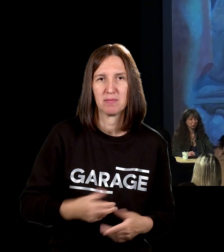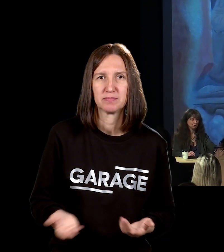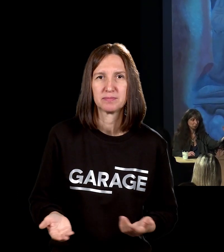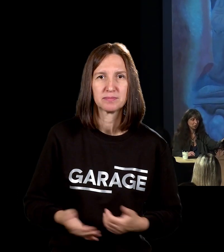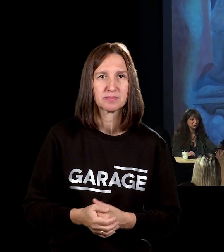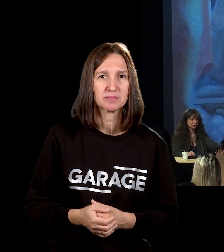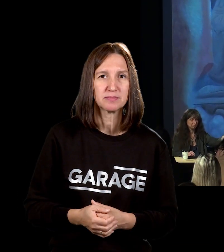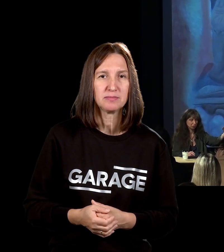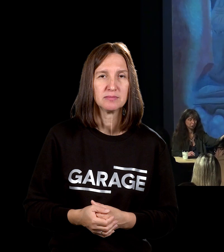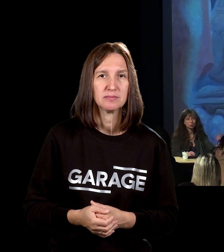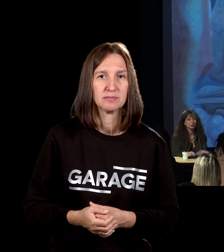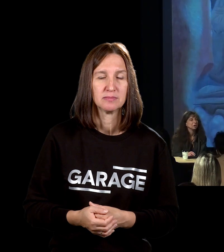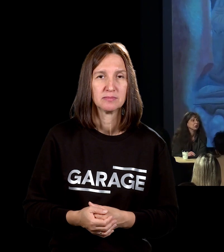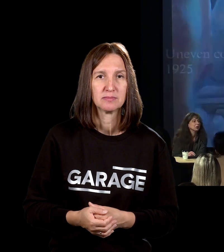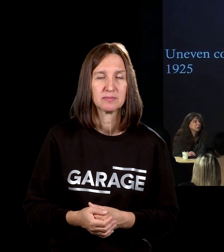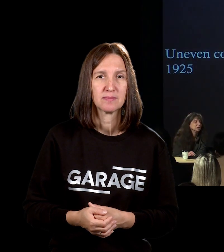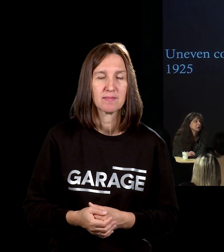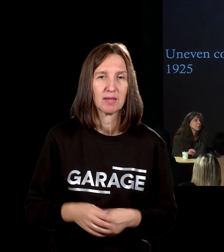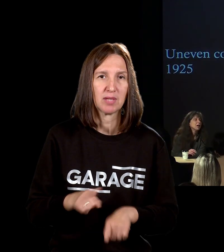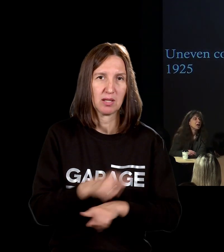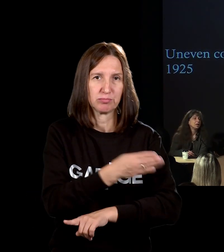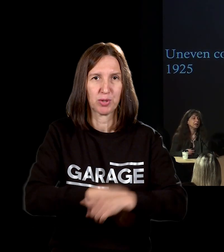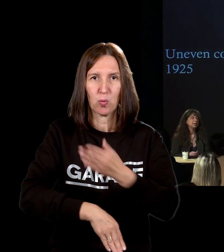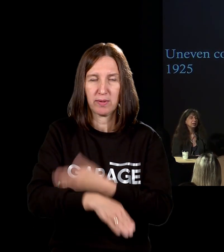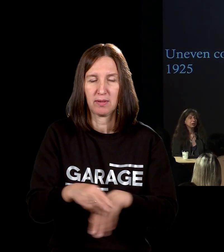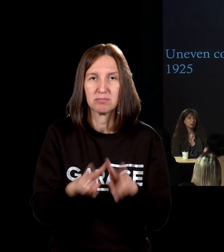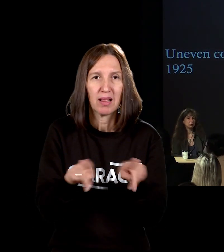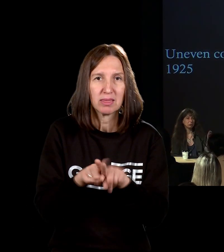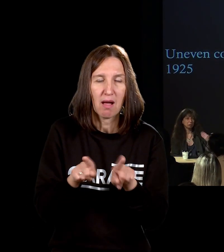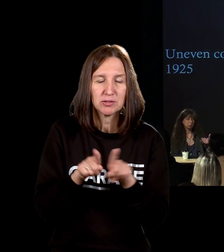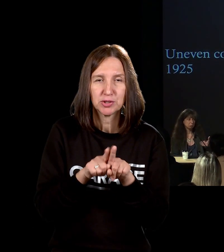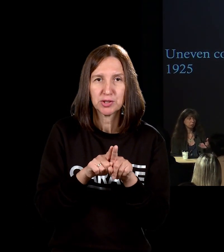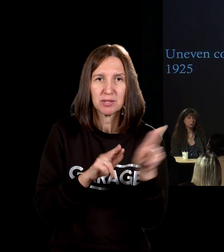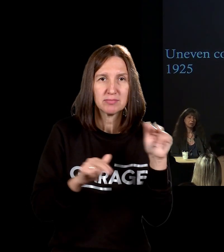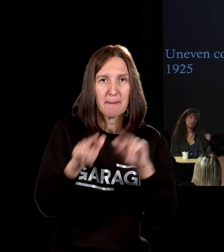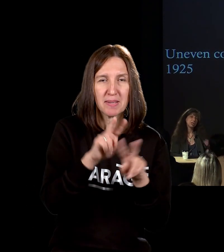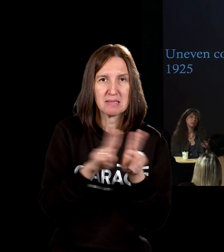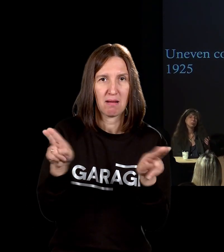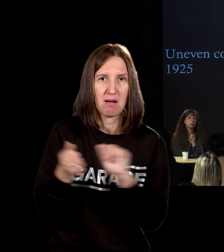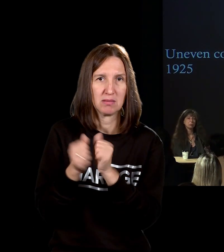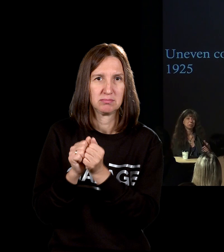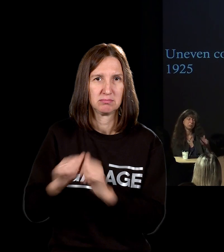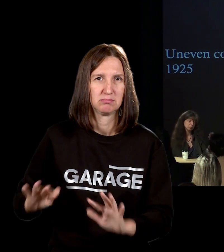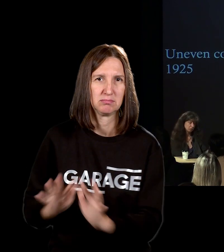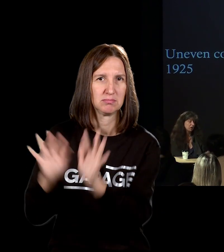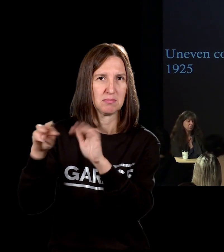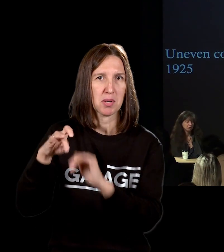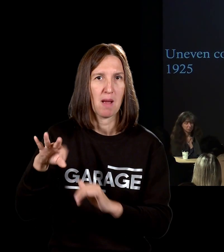обрубков культей, которые точно так же написаны. И как бы отчасти